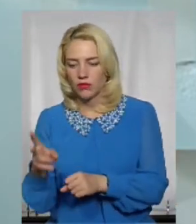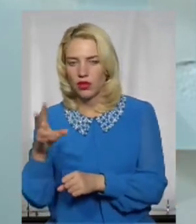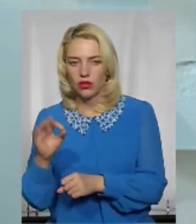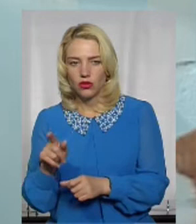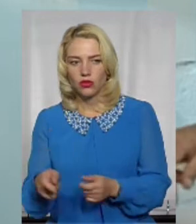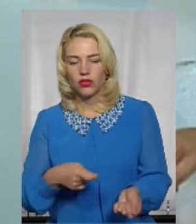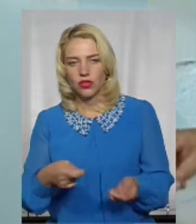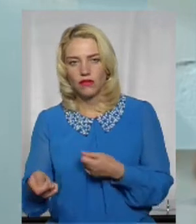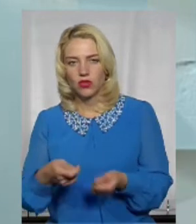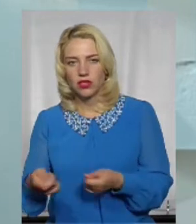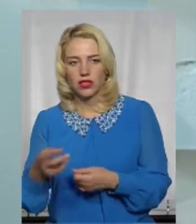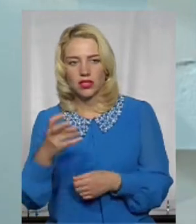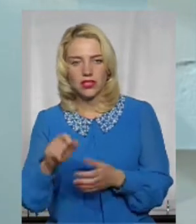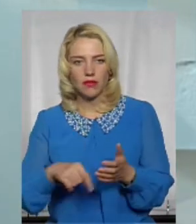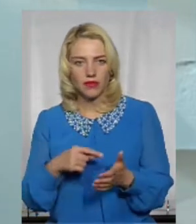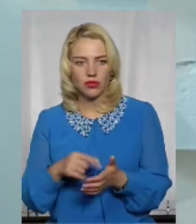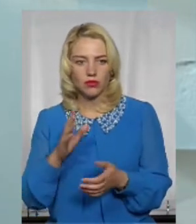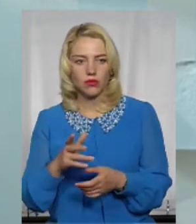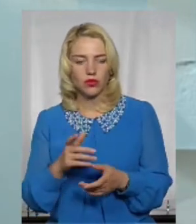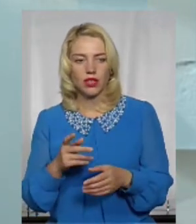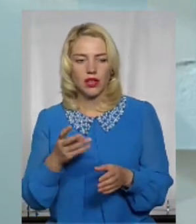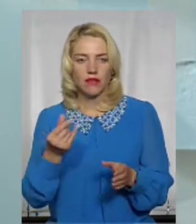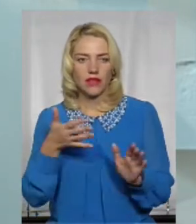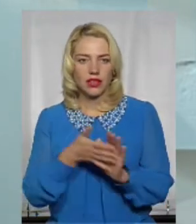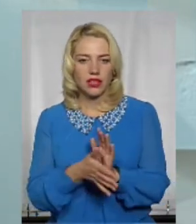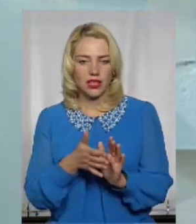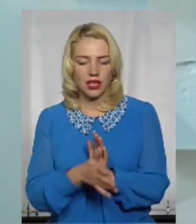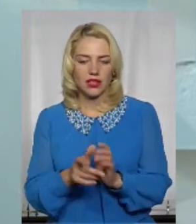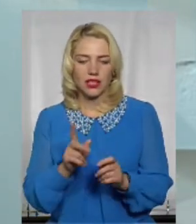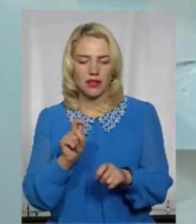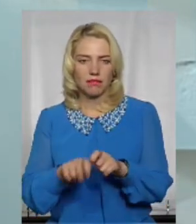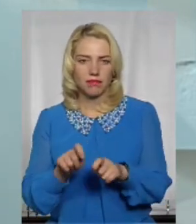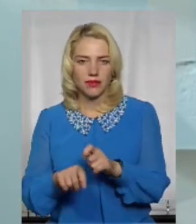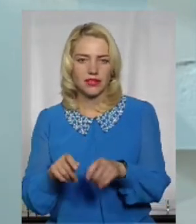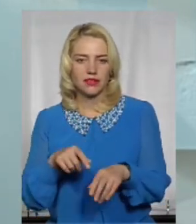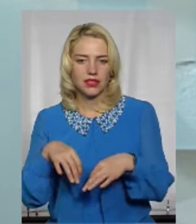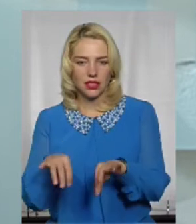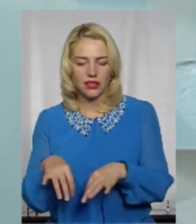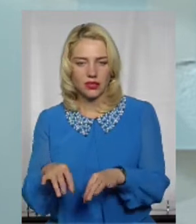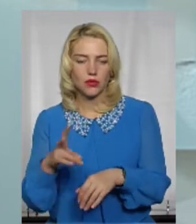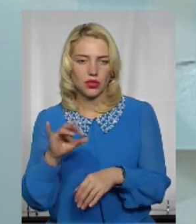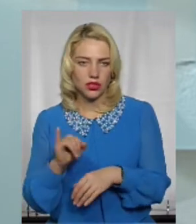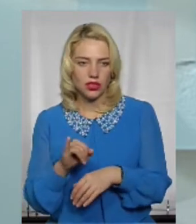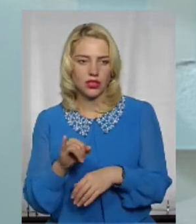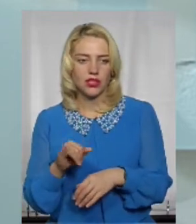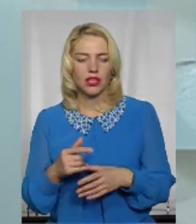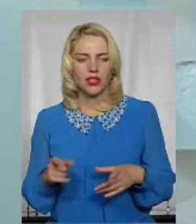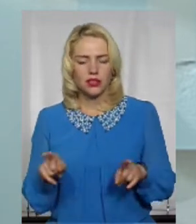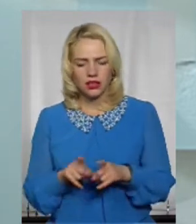тоді возити за місто будуть великі накладні витрати, значить, на транспорт. І так